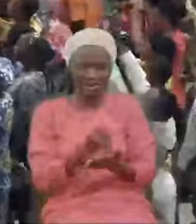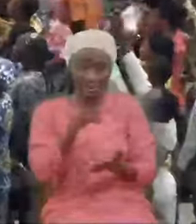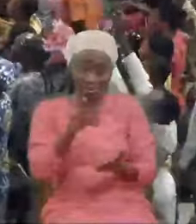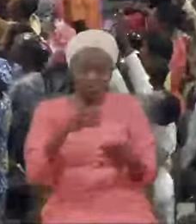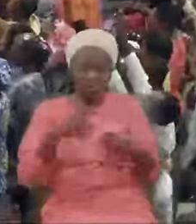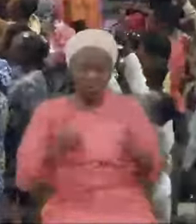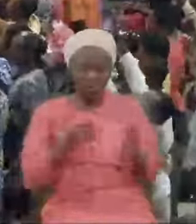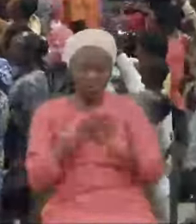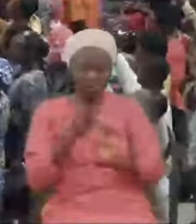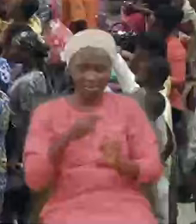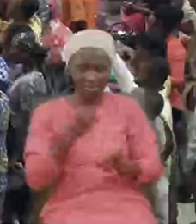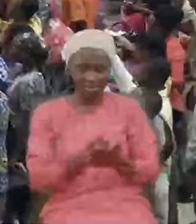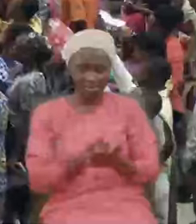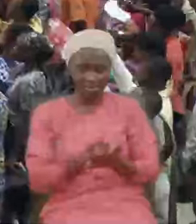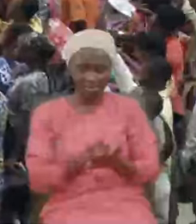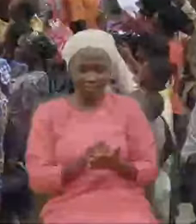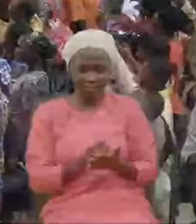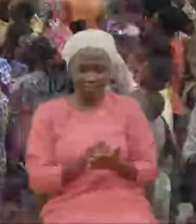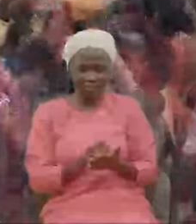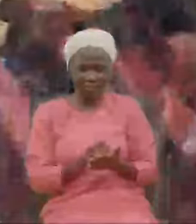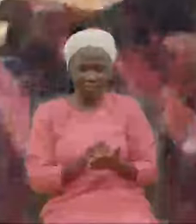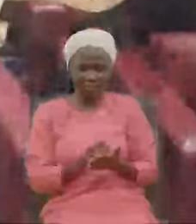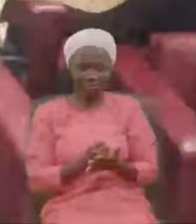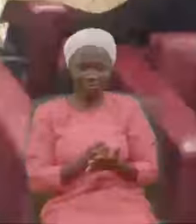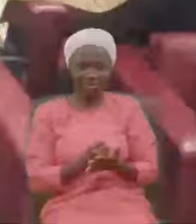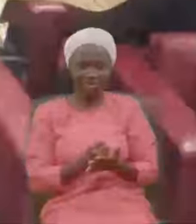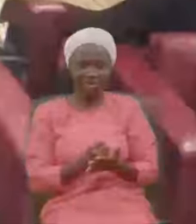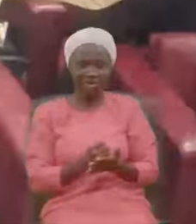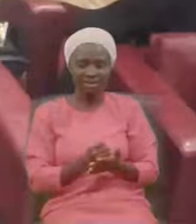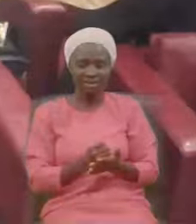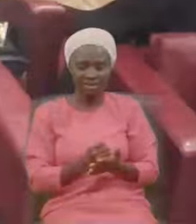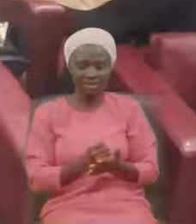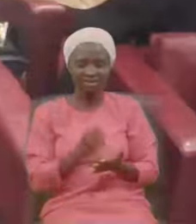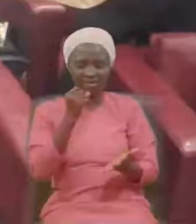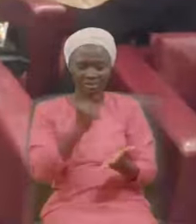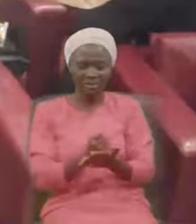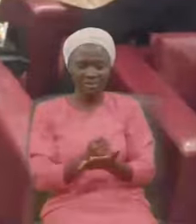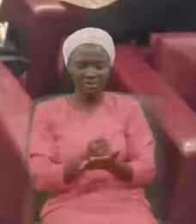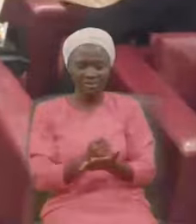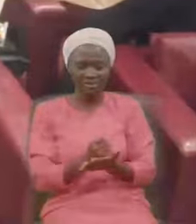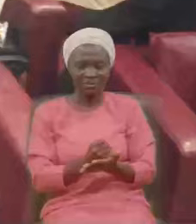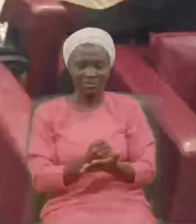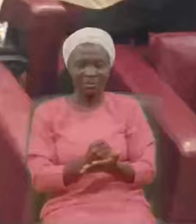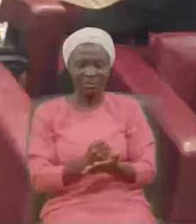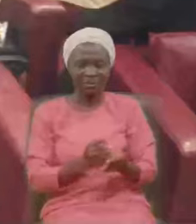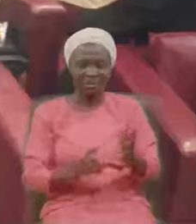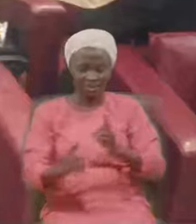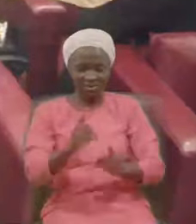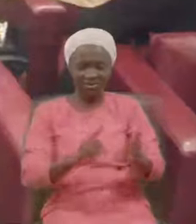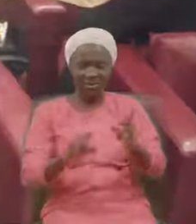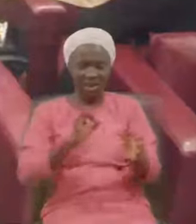Vous êtes guéri. Il faut dire, je suis guéri. Je suis guéri. Je suis